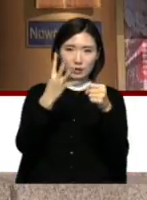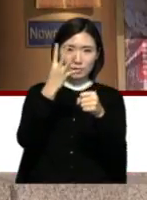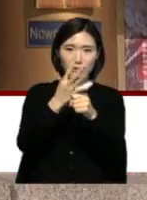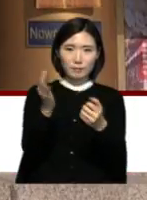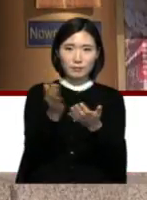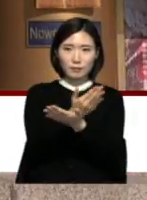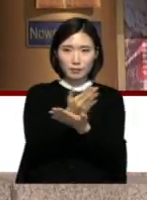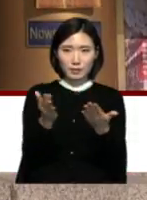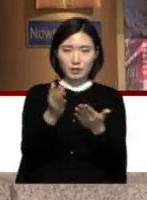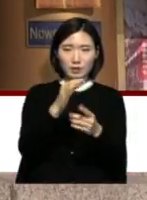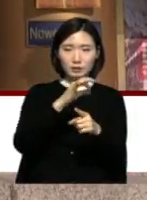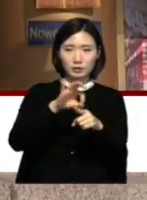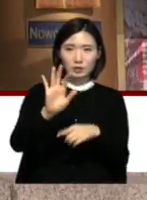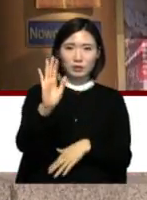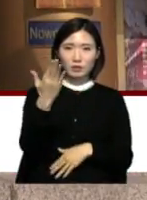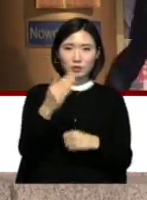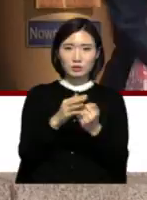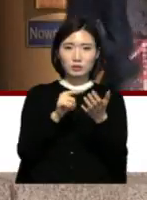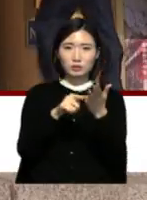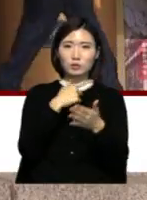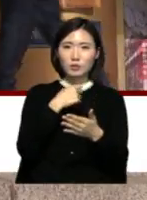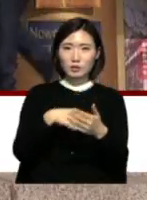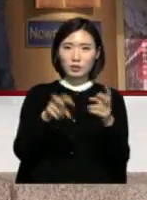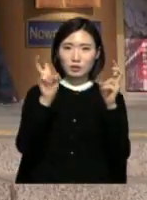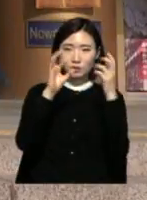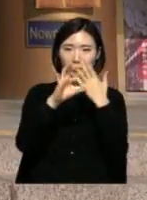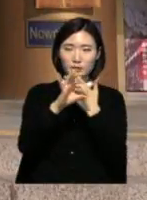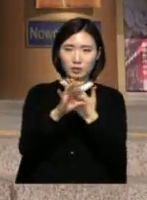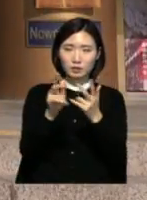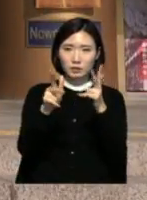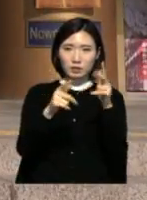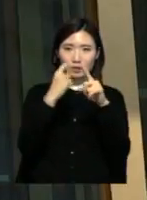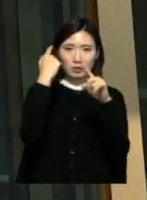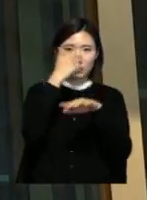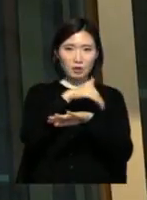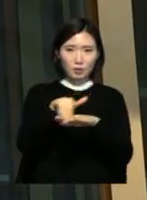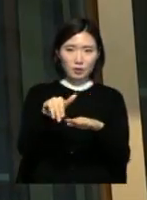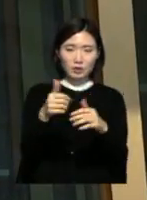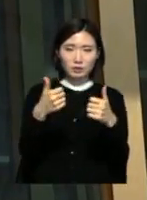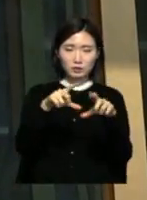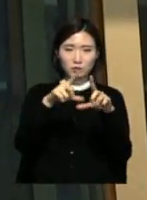상환입니다. 신청을 원하는 기업은 사업계획서와 사업자 등록증